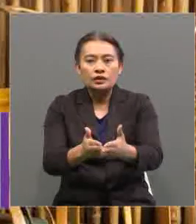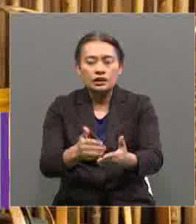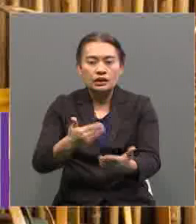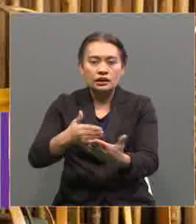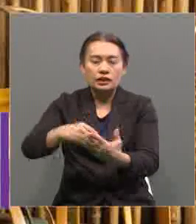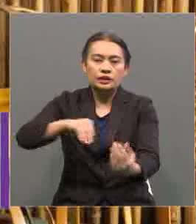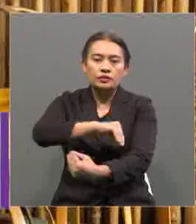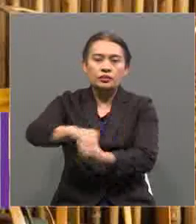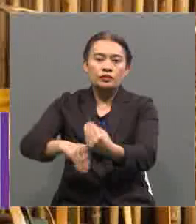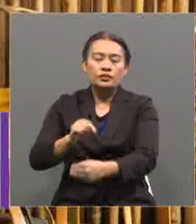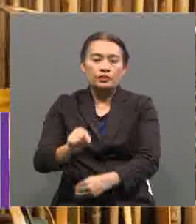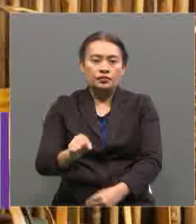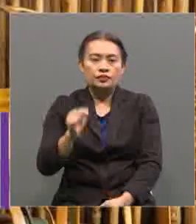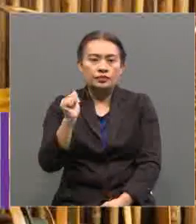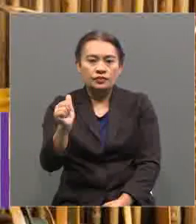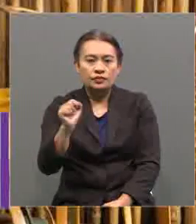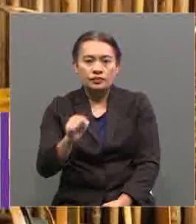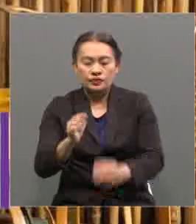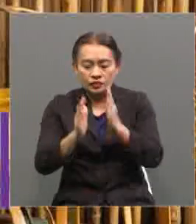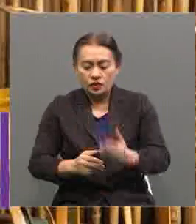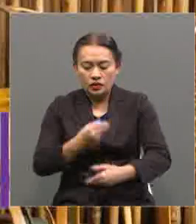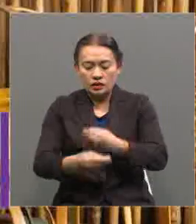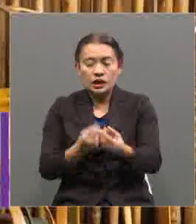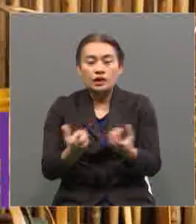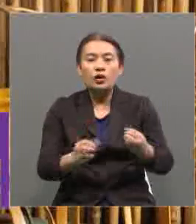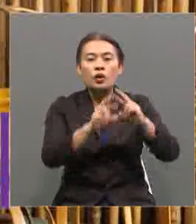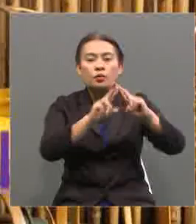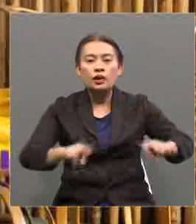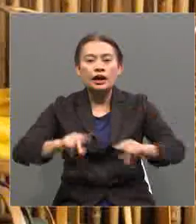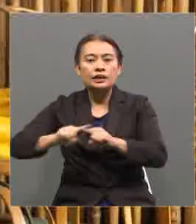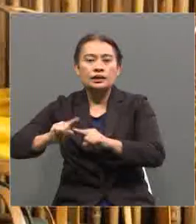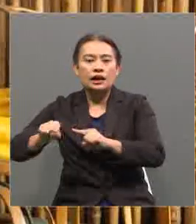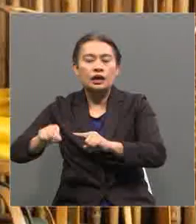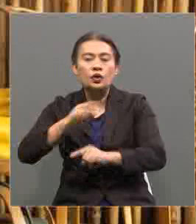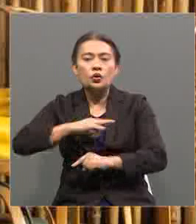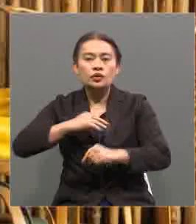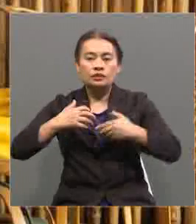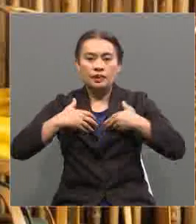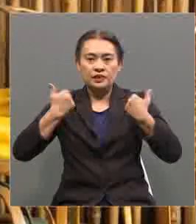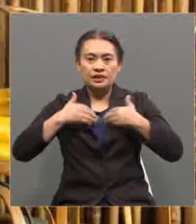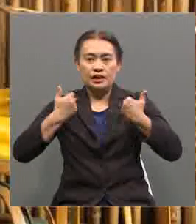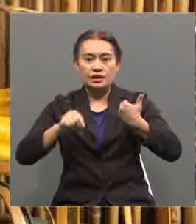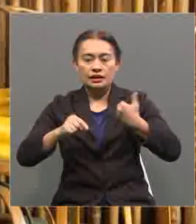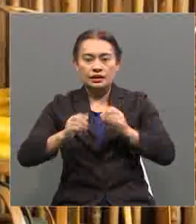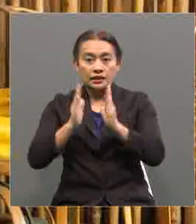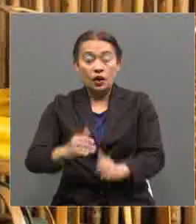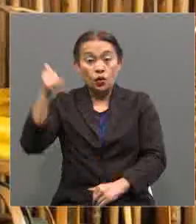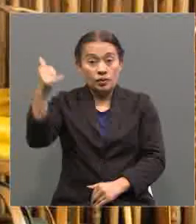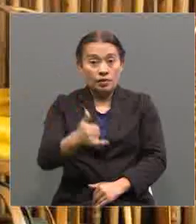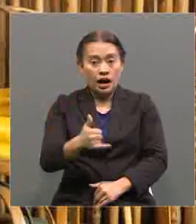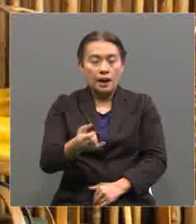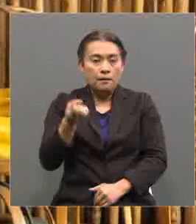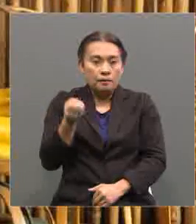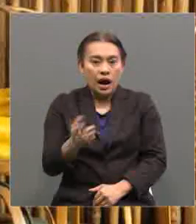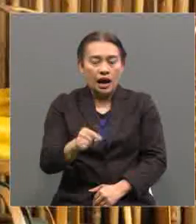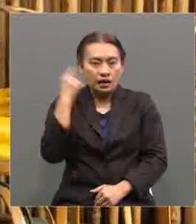แบบว่าไม่คงแม่ค้าก็แบบว่าก็ดีดีใจนะว่าแบบเหมือนว่าถ้านักท่องเที่ยวมาเยอะมันก็จะทำ